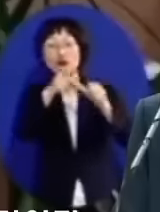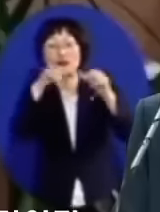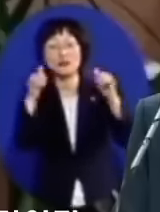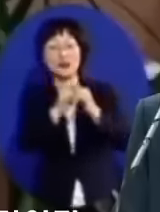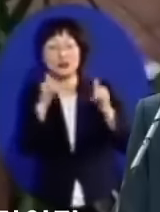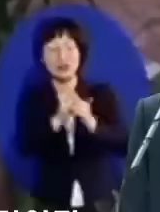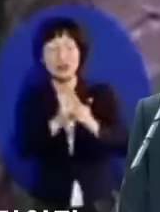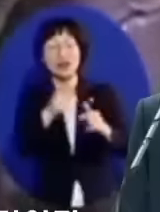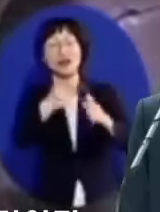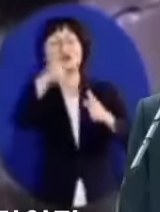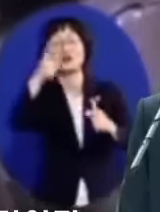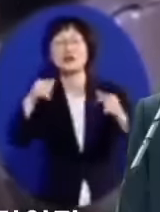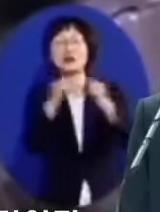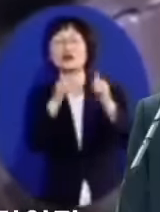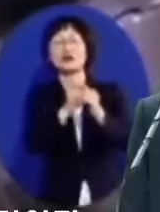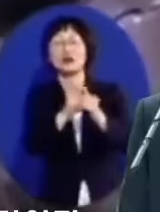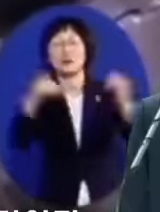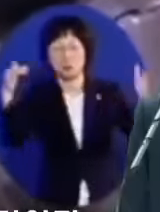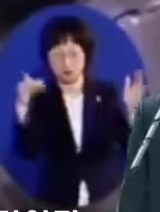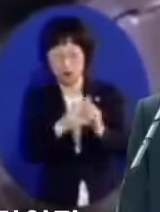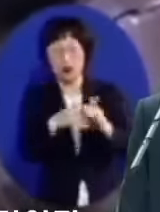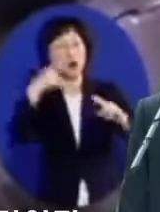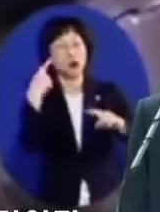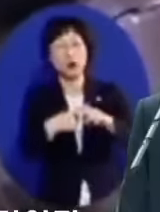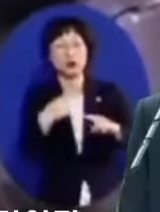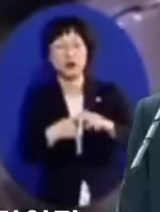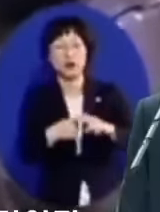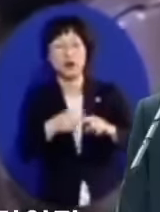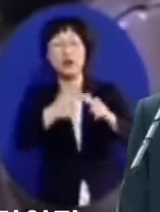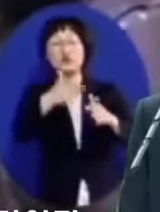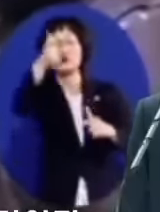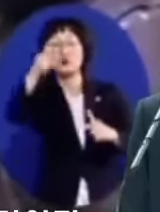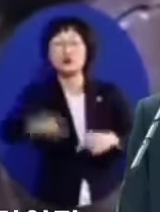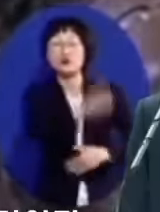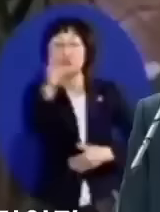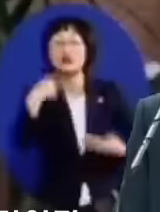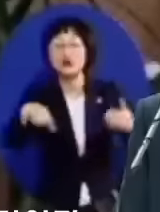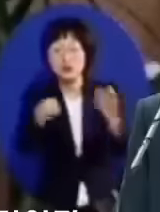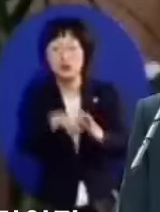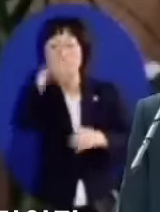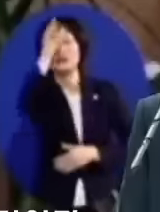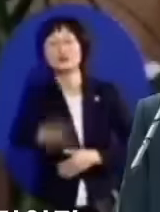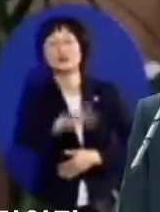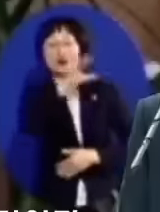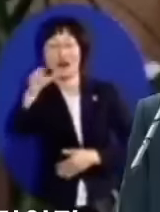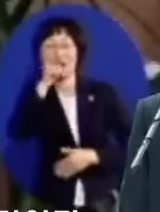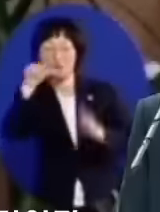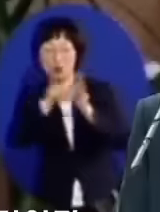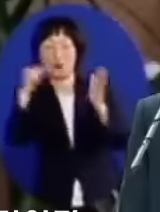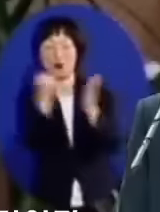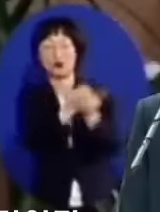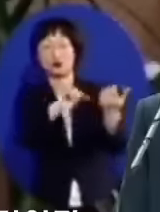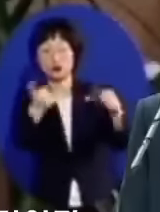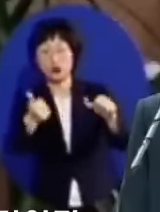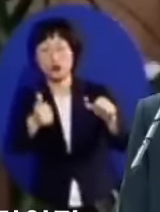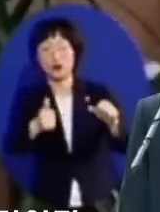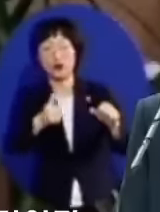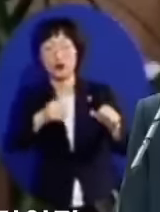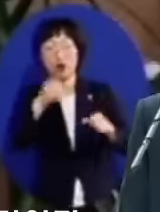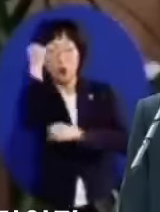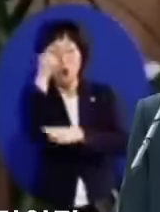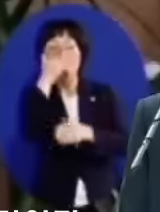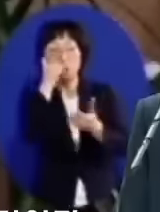예수님이 전쟁해 주셨습니다. 예수님이 우리 위해서 십자가에 못 박여 우리의 원죄와